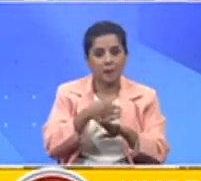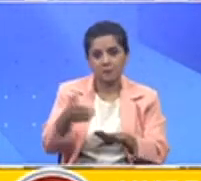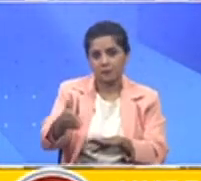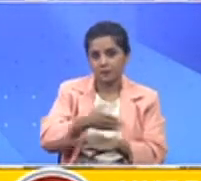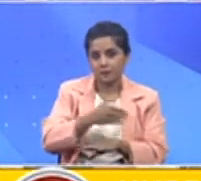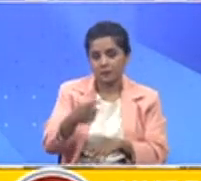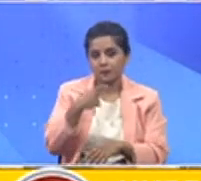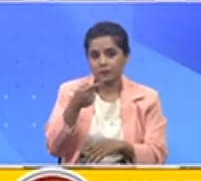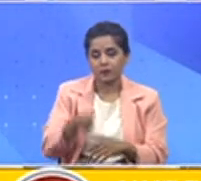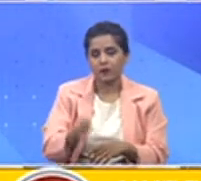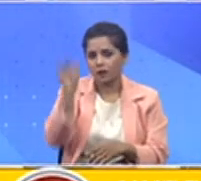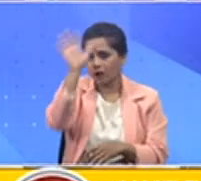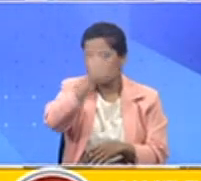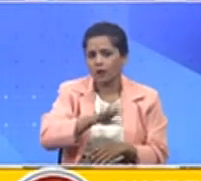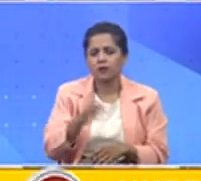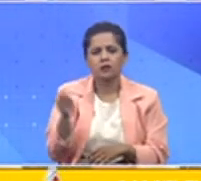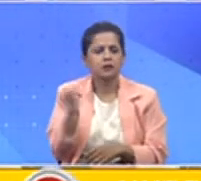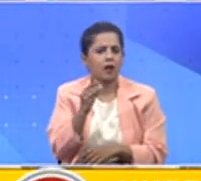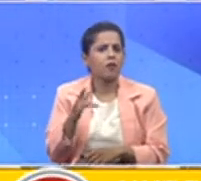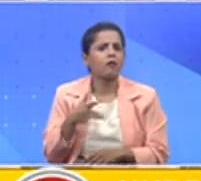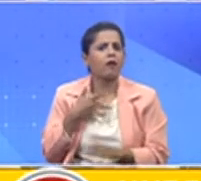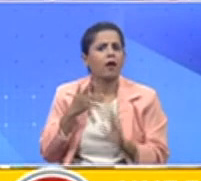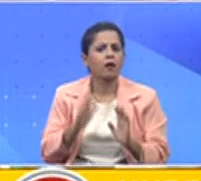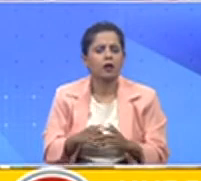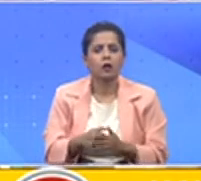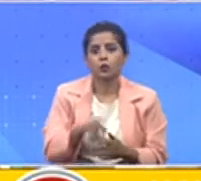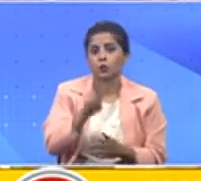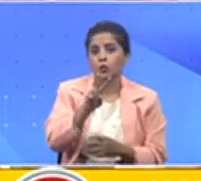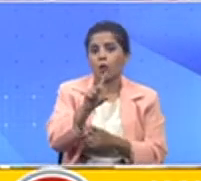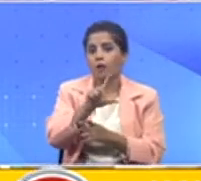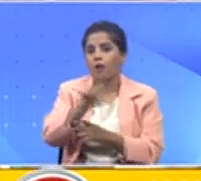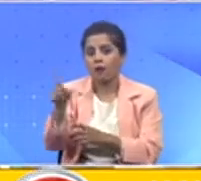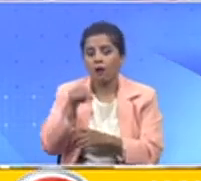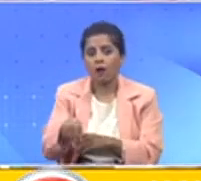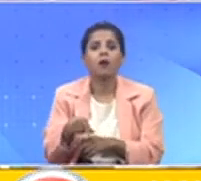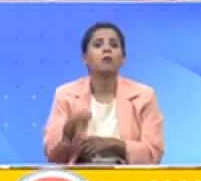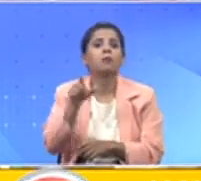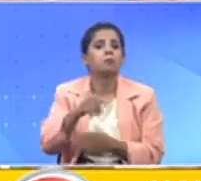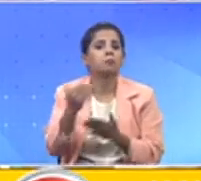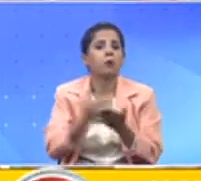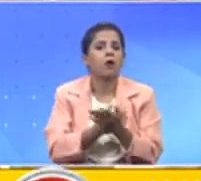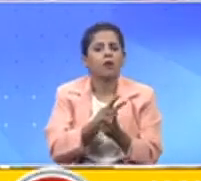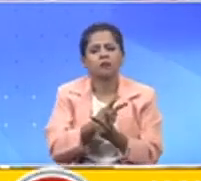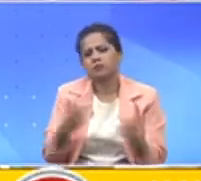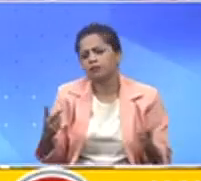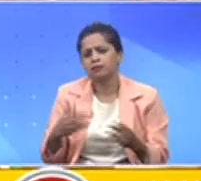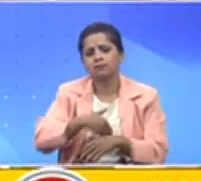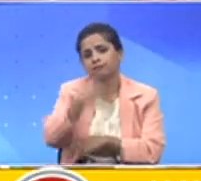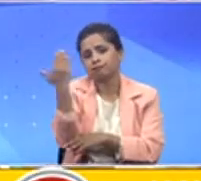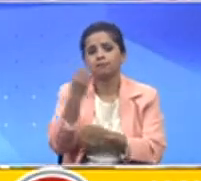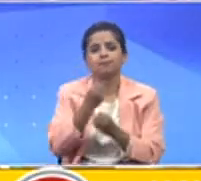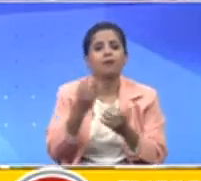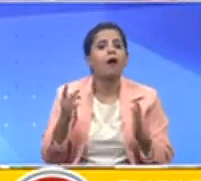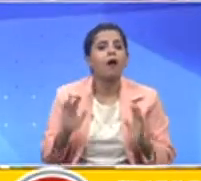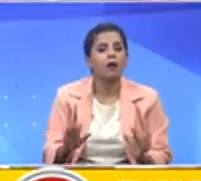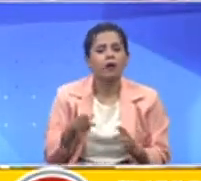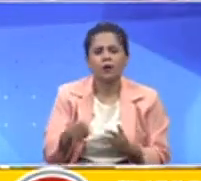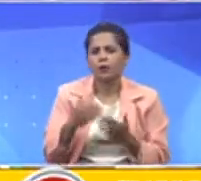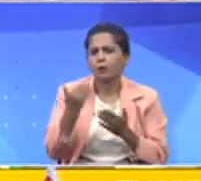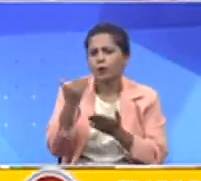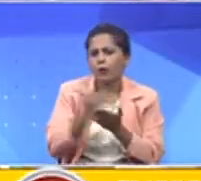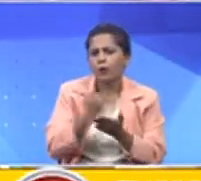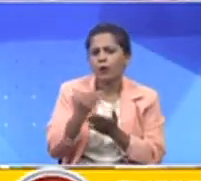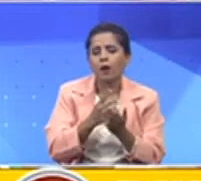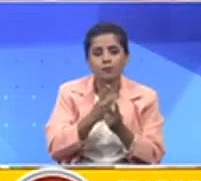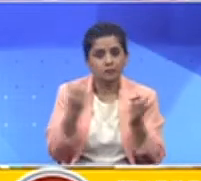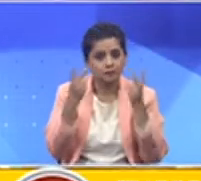देश में करीब करीब दो लाग कारकमों का आयोजन किया गया है। ये कारकम